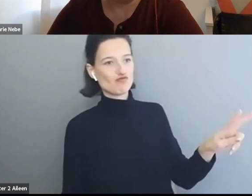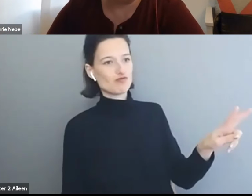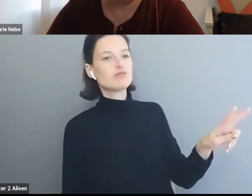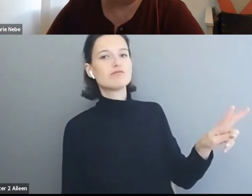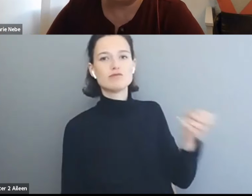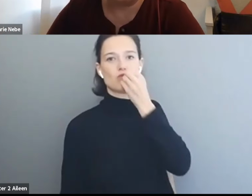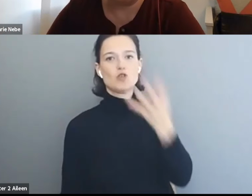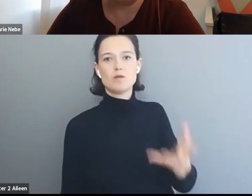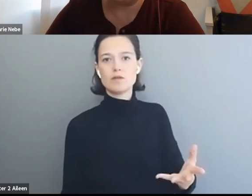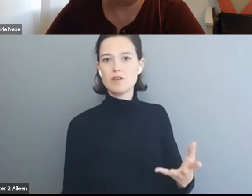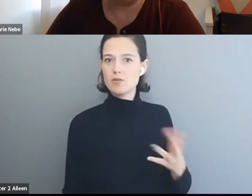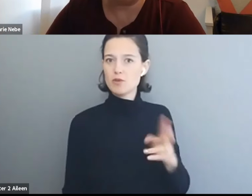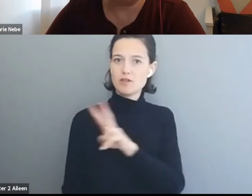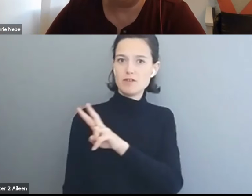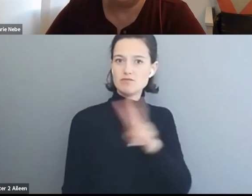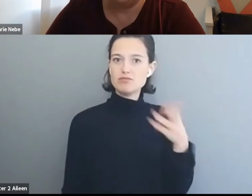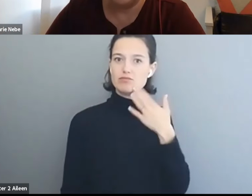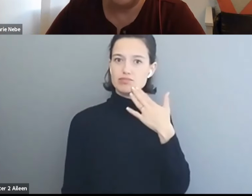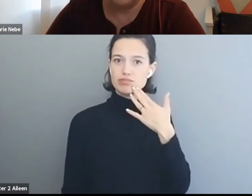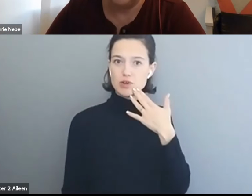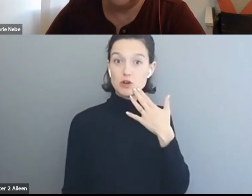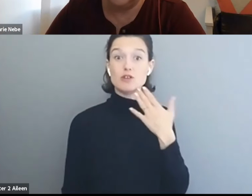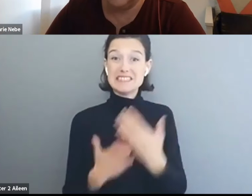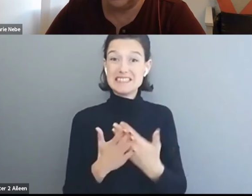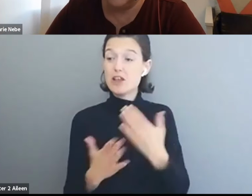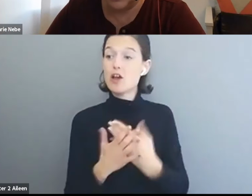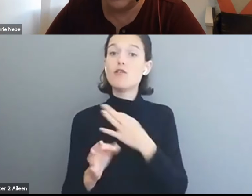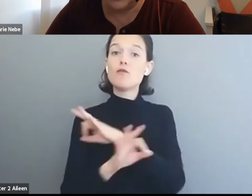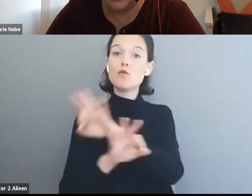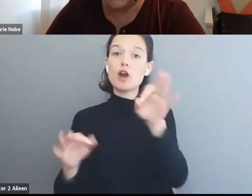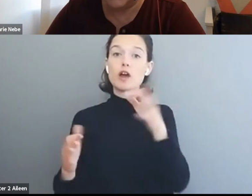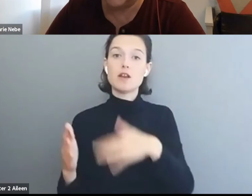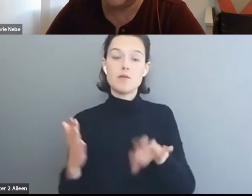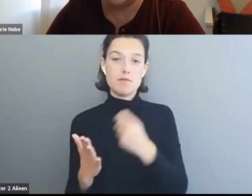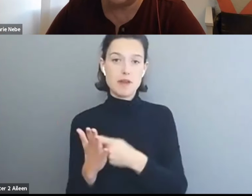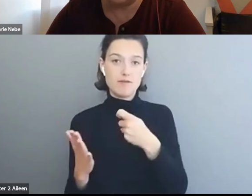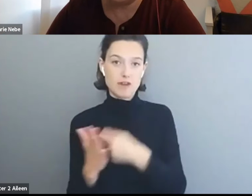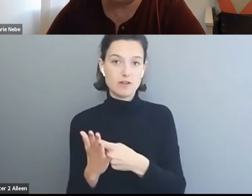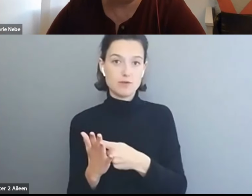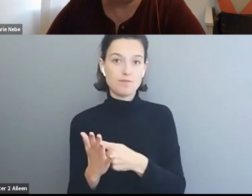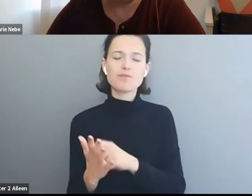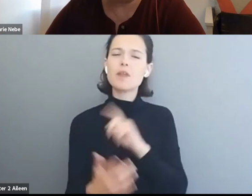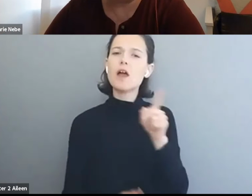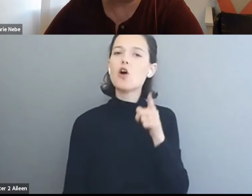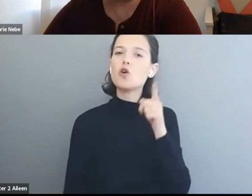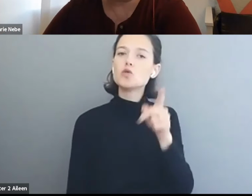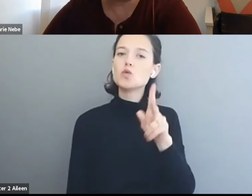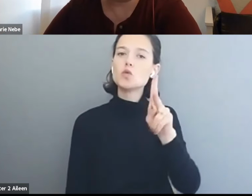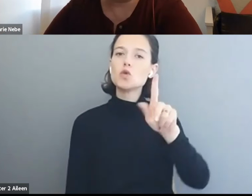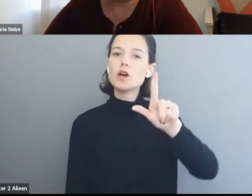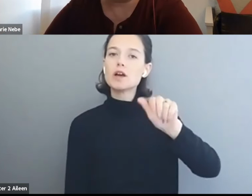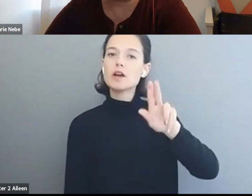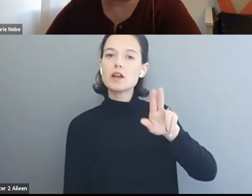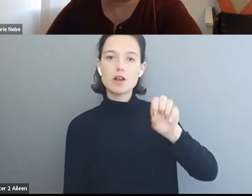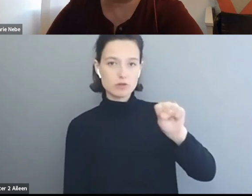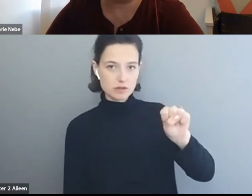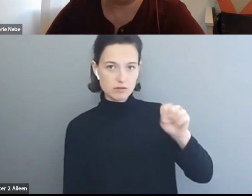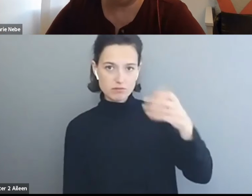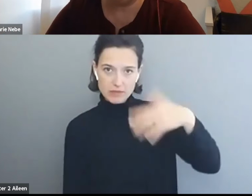Mehrwert tatsächlich als Potenzial zu begreifen. Und auch du, Klaus, hast gesagt, eine ganz wichtige Chance, die hier